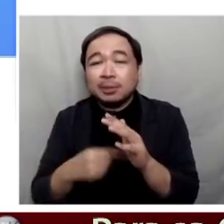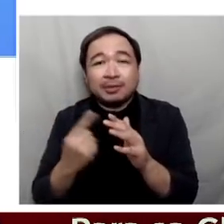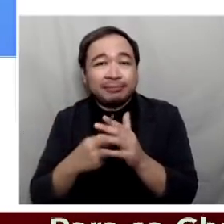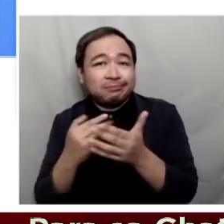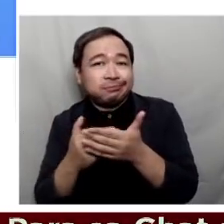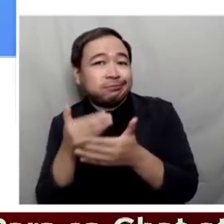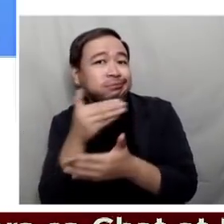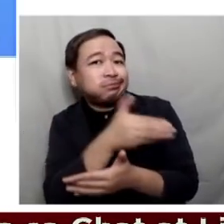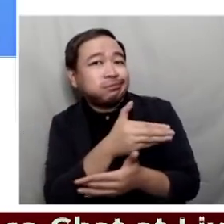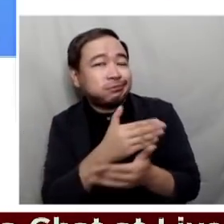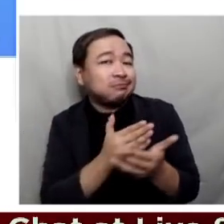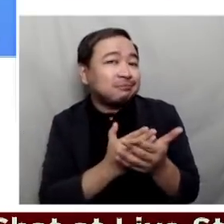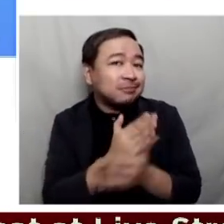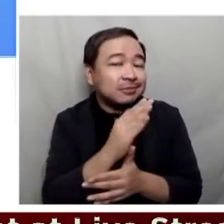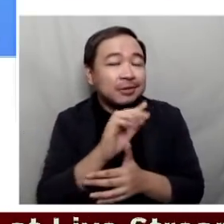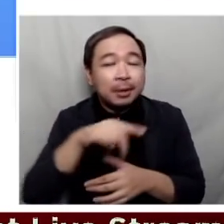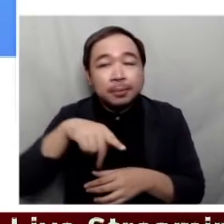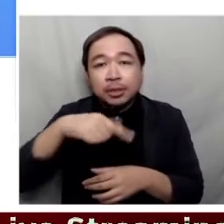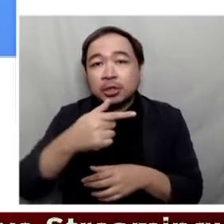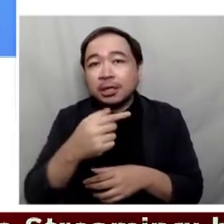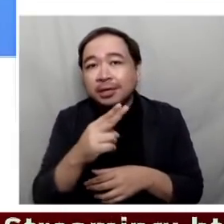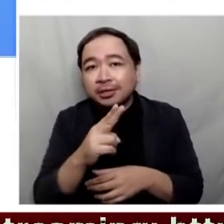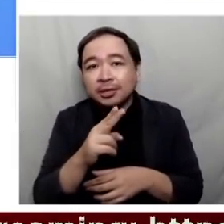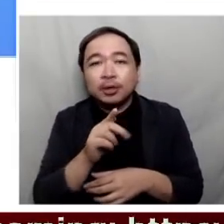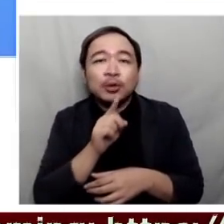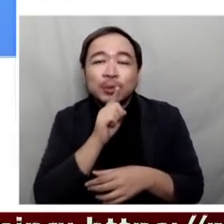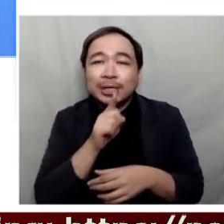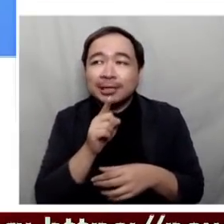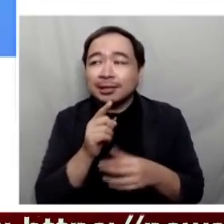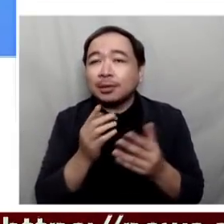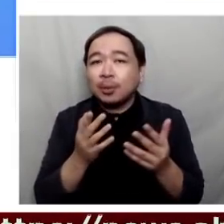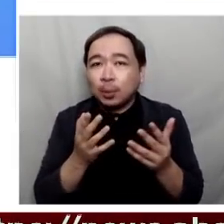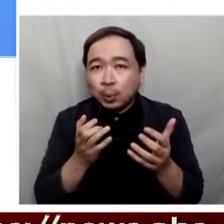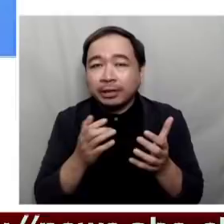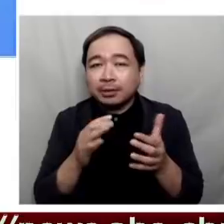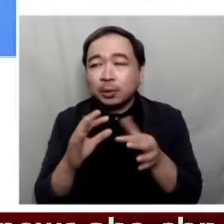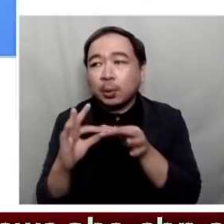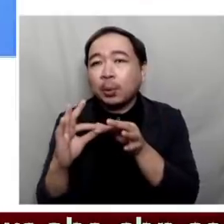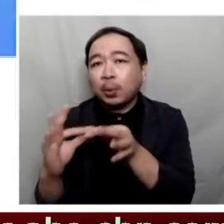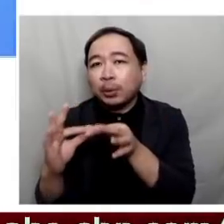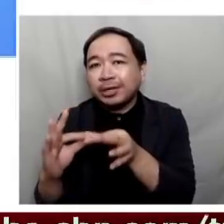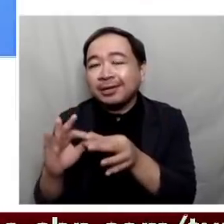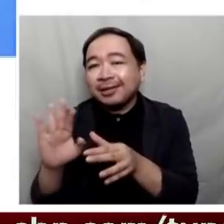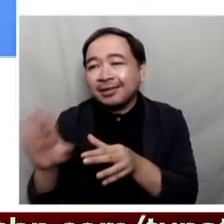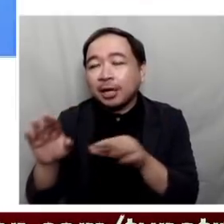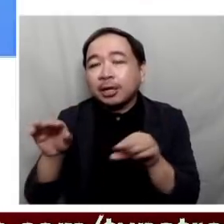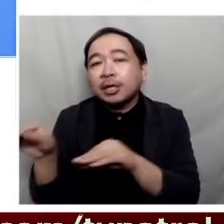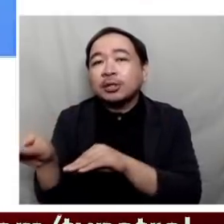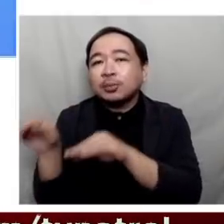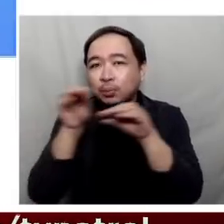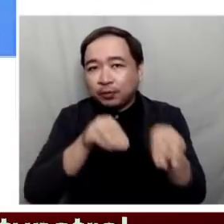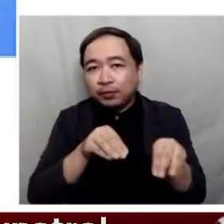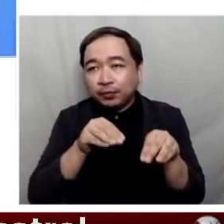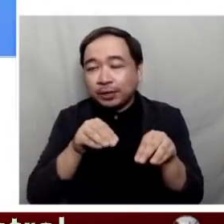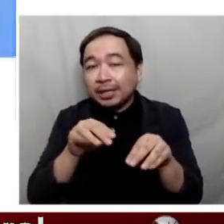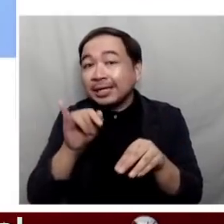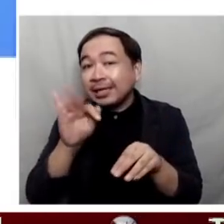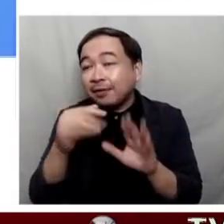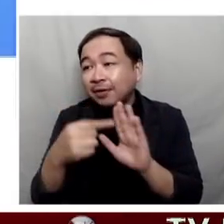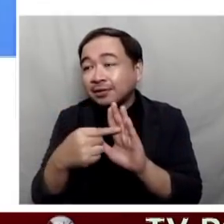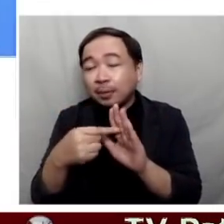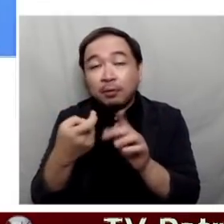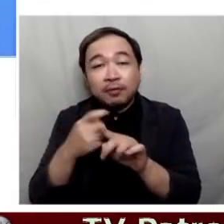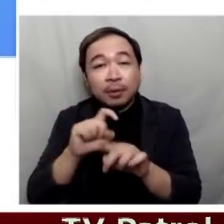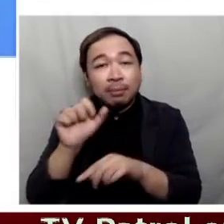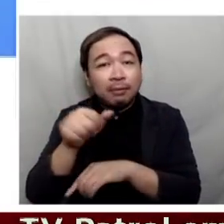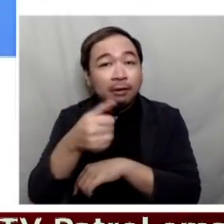at kasi po talagang ang gusto sana namin ay i-coordinate nila yung pag-transfer, lalo na po kung galing sa ibang hospital.